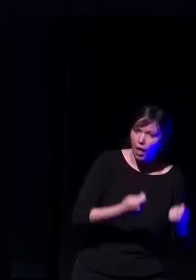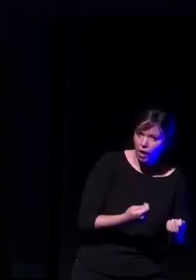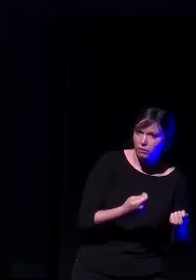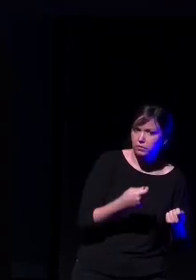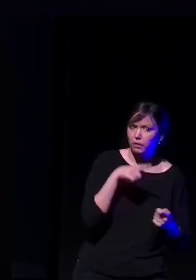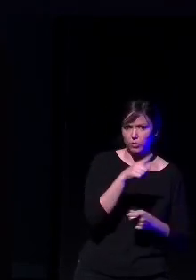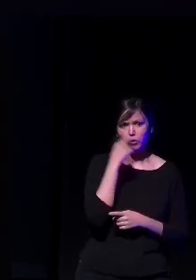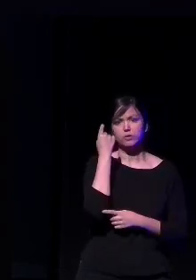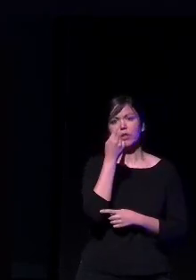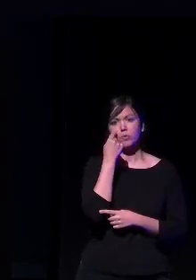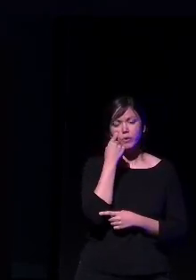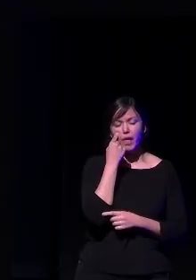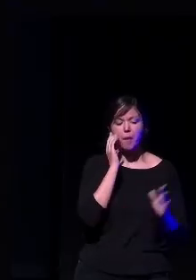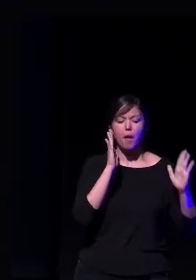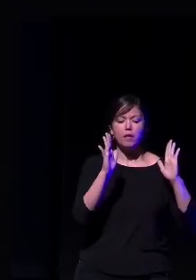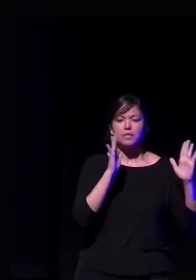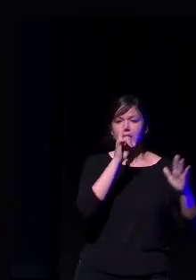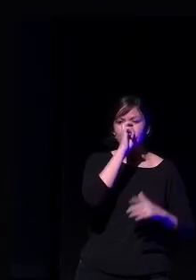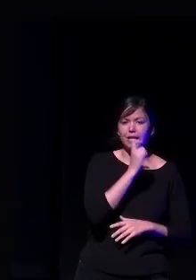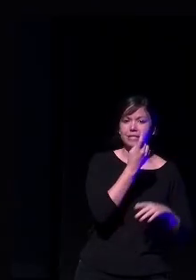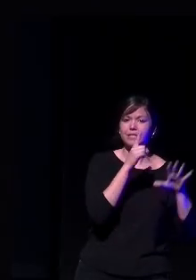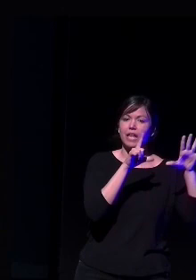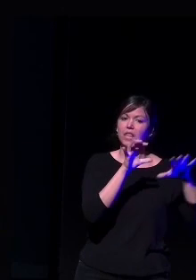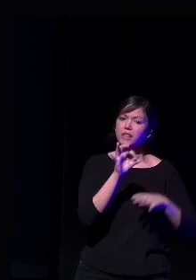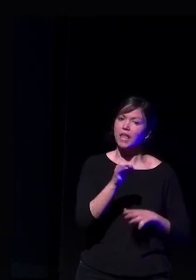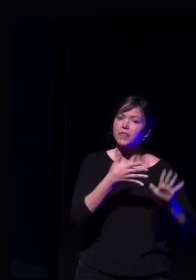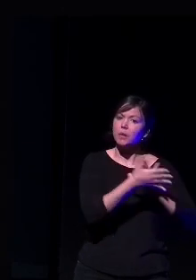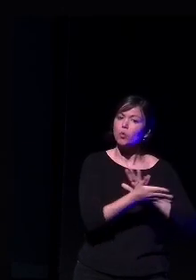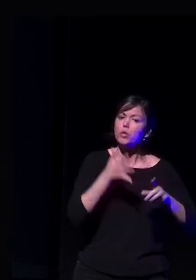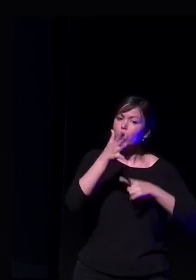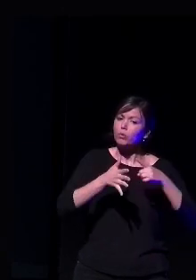Això ens n'adonem bastant als anys 70, a La Rioja, que arriba a la indústria